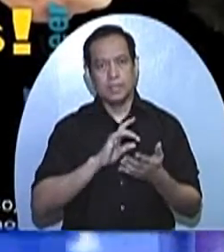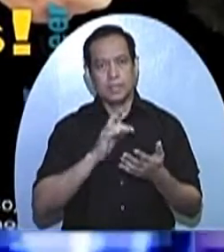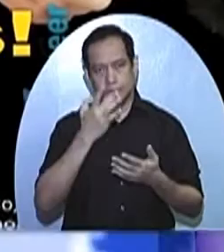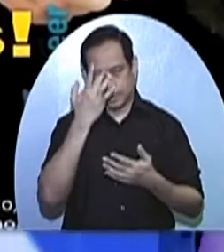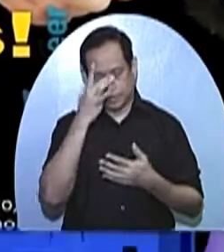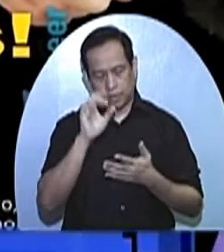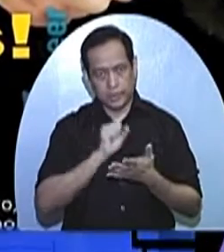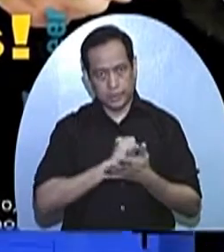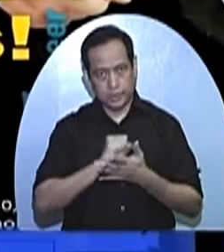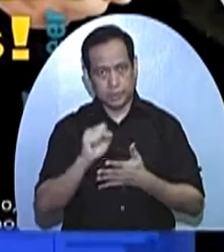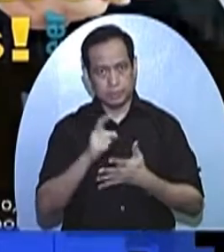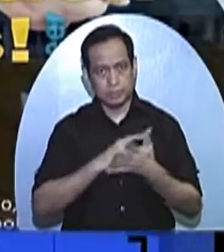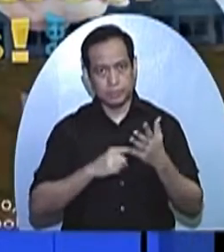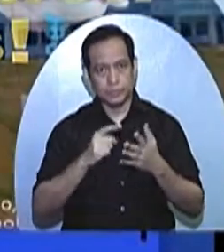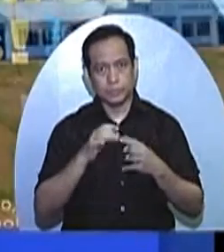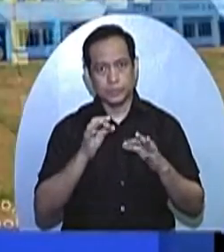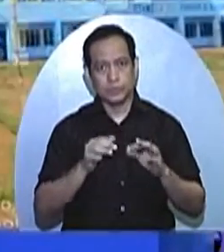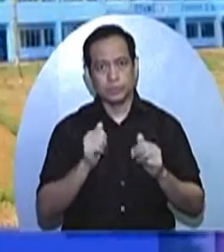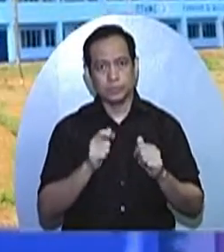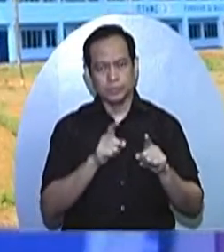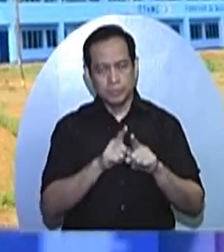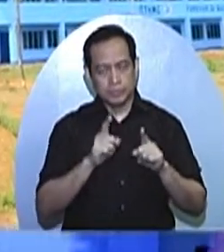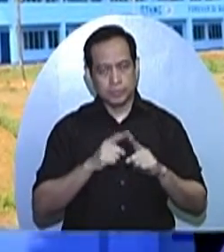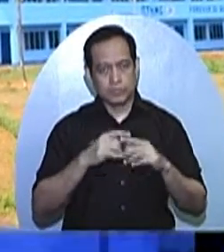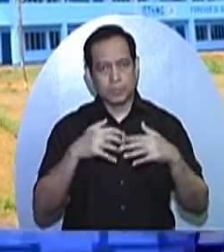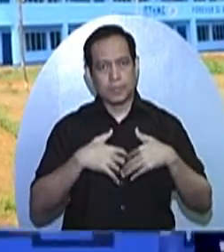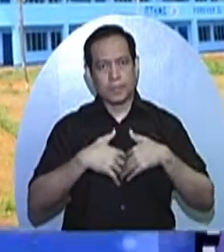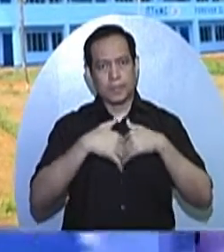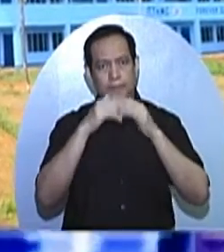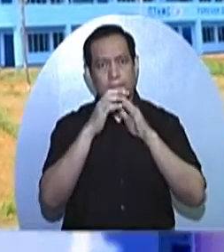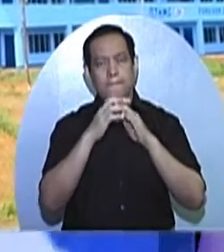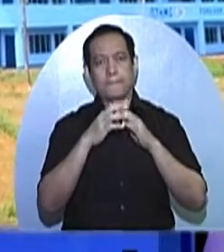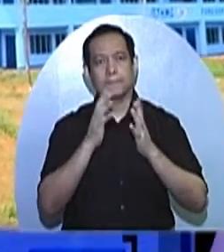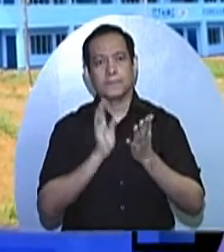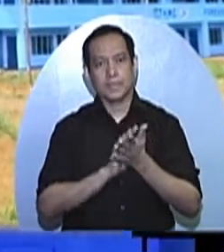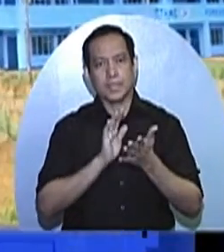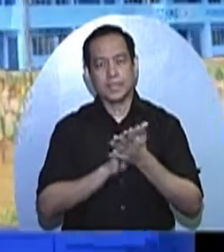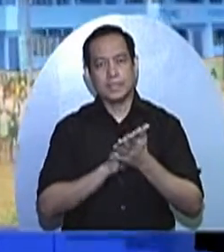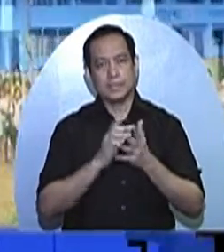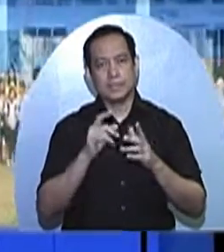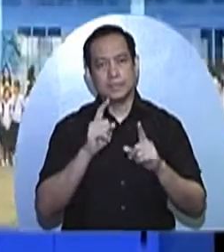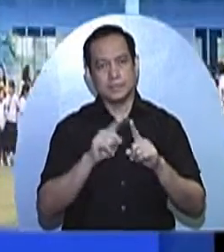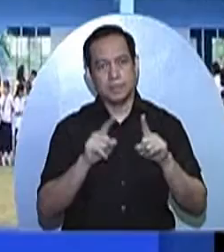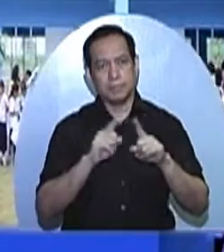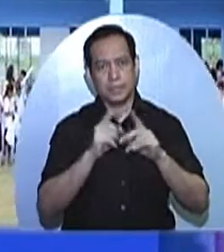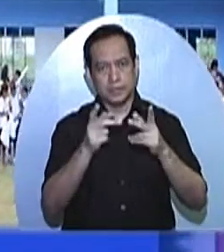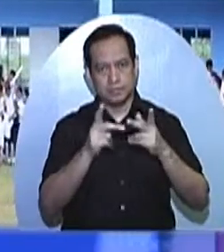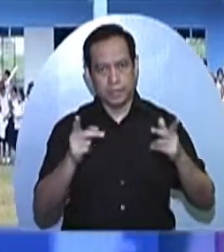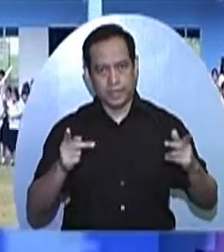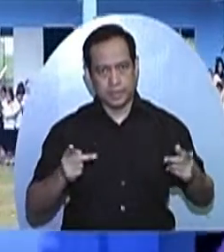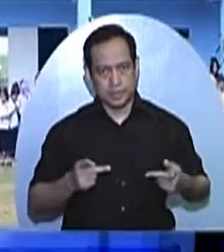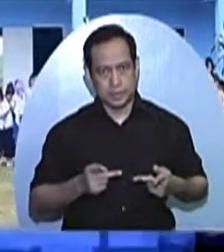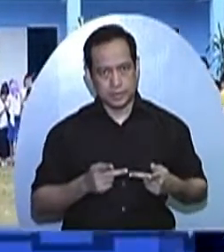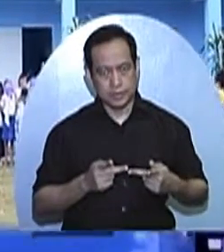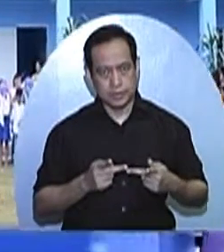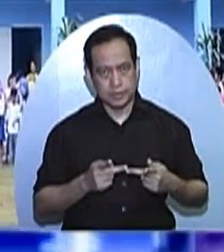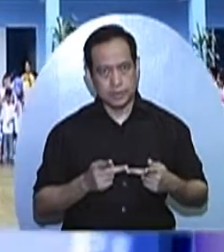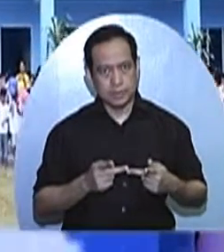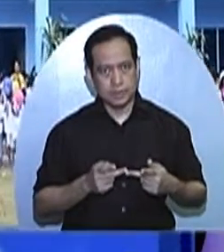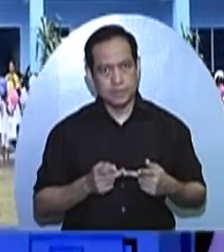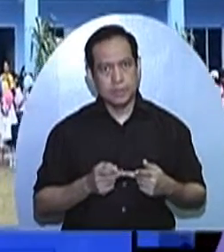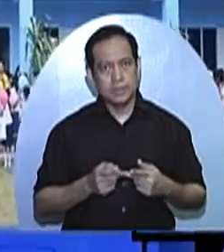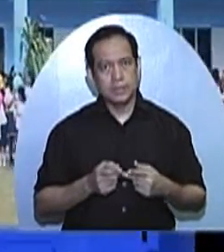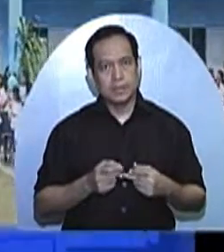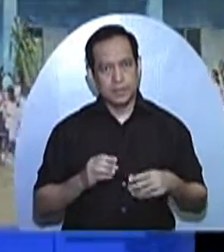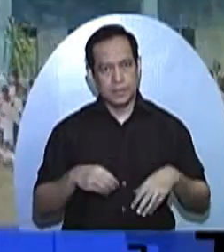SM Scholarship. Nagpapatayo rin sila ng mga school buildings sa mga piling lugar.